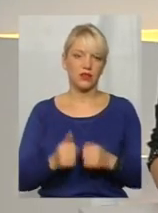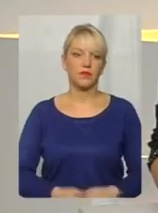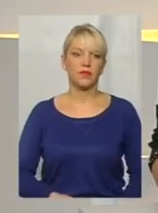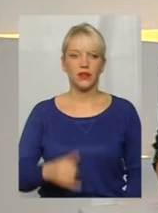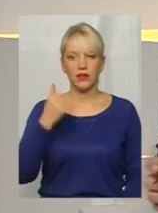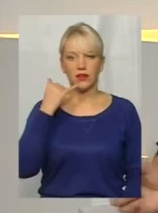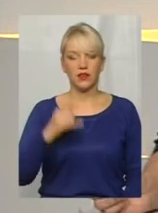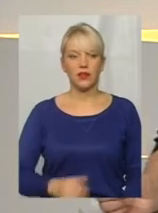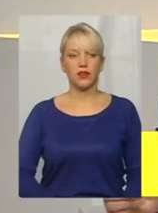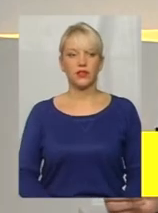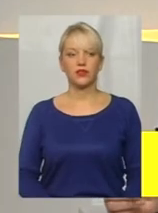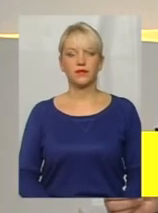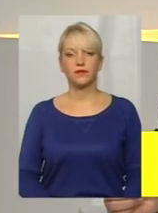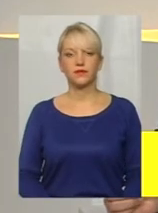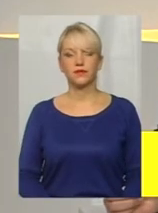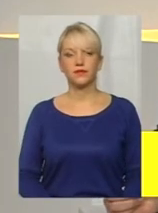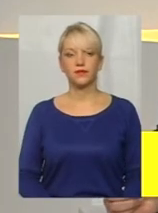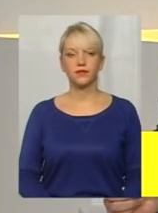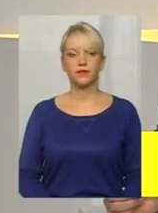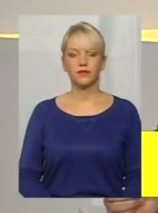зв'язку, давайте почуємо його питання. Добрий вечір.